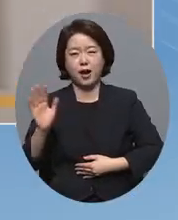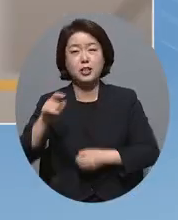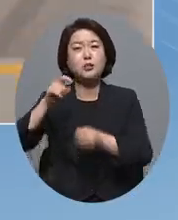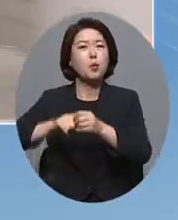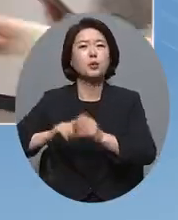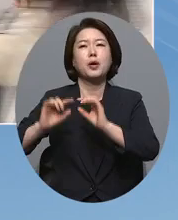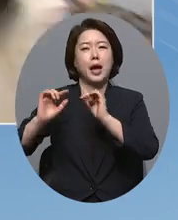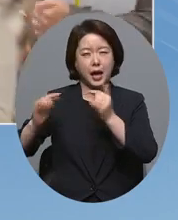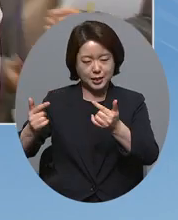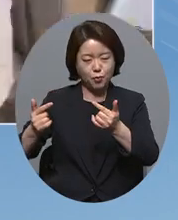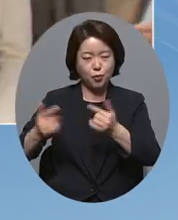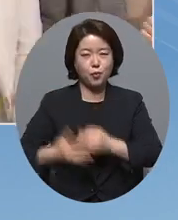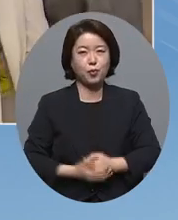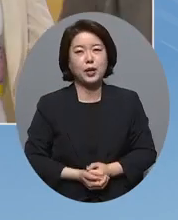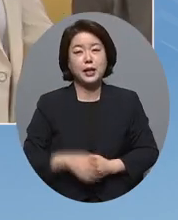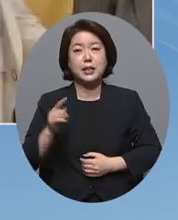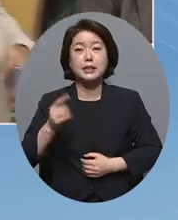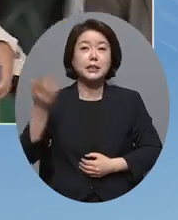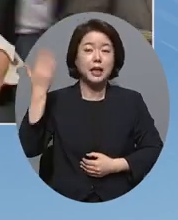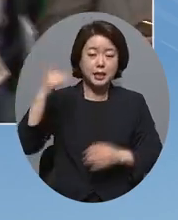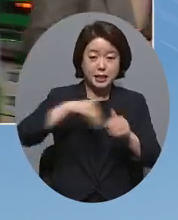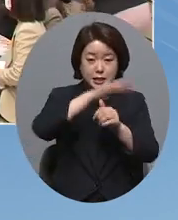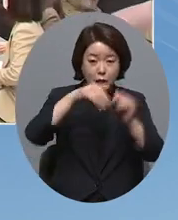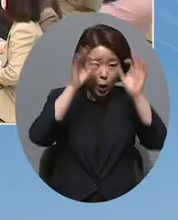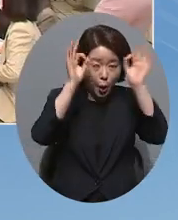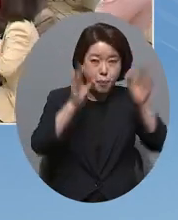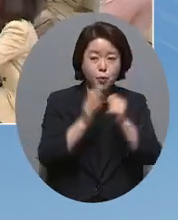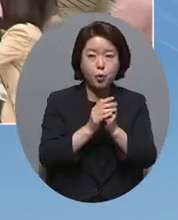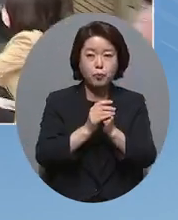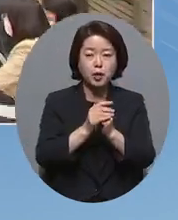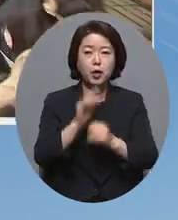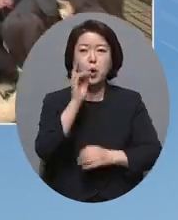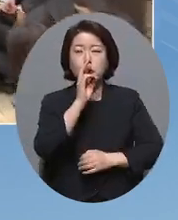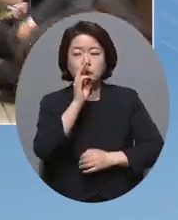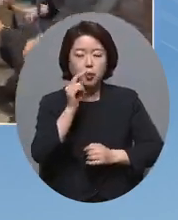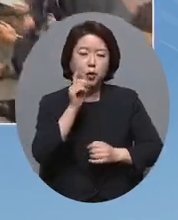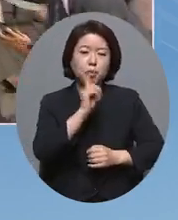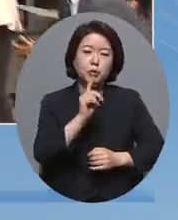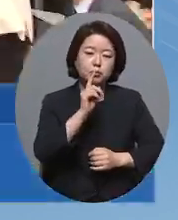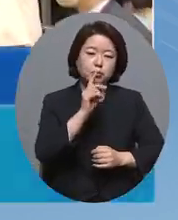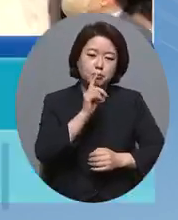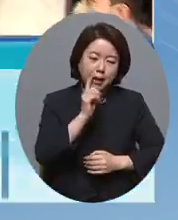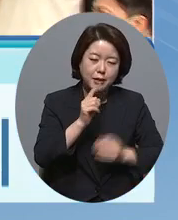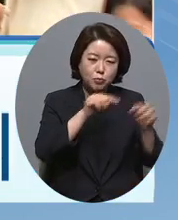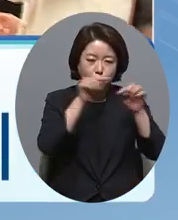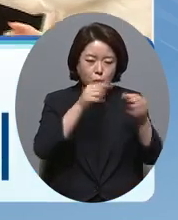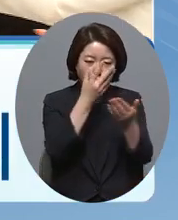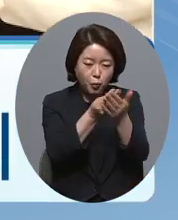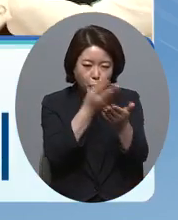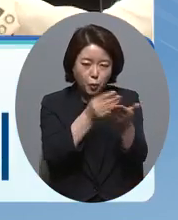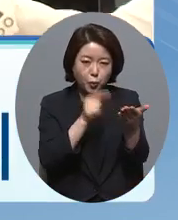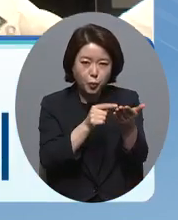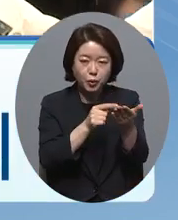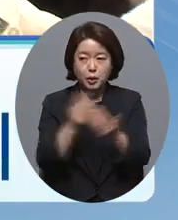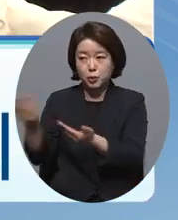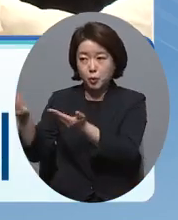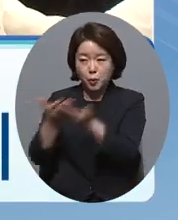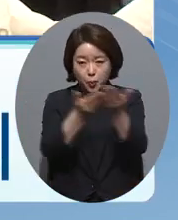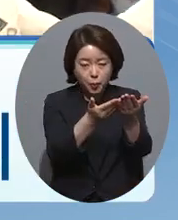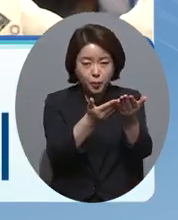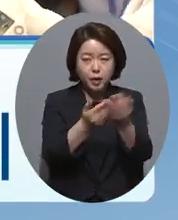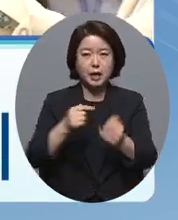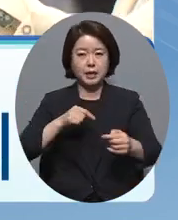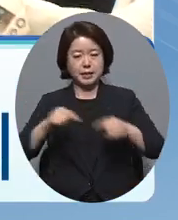위해서 했던 취지가 아니고 그 당시에 상황을 보면 녹취록이라든지 그 당시에 제보 받은 상황들이 아 그 정치인으로서